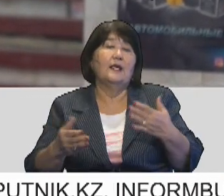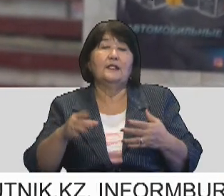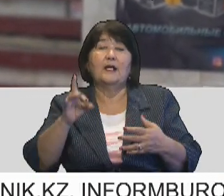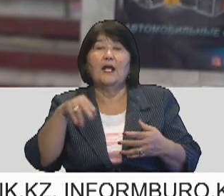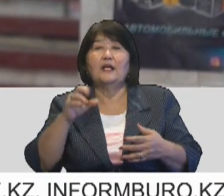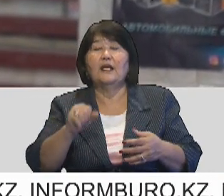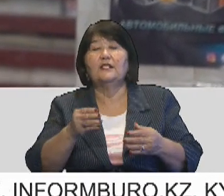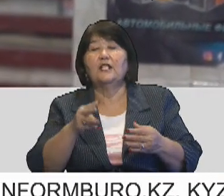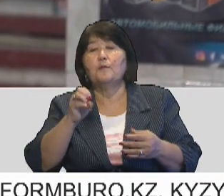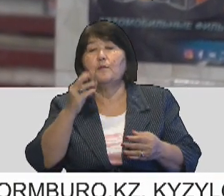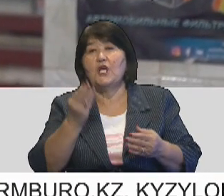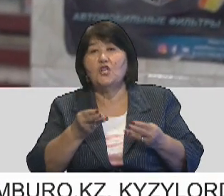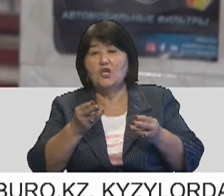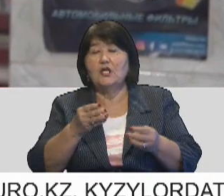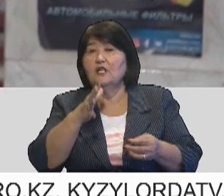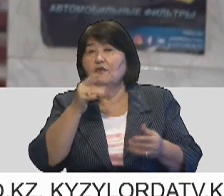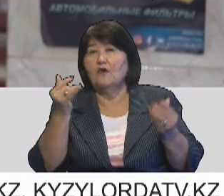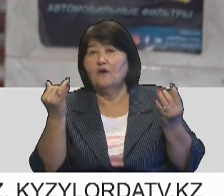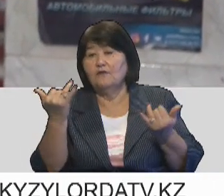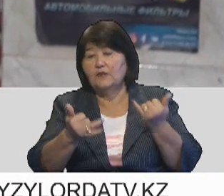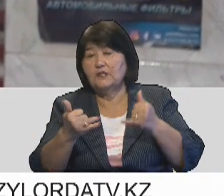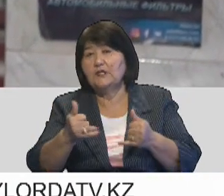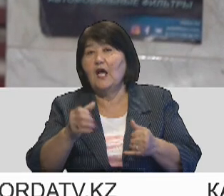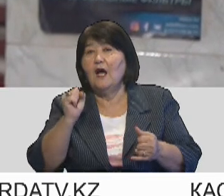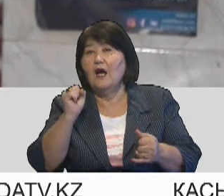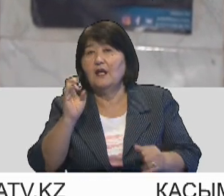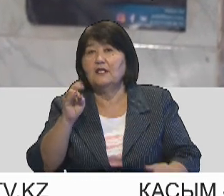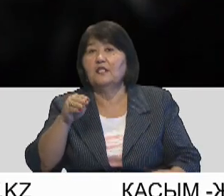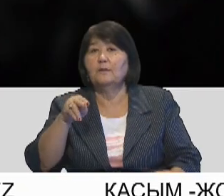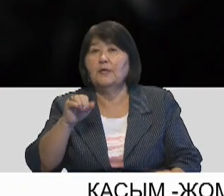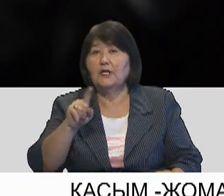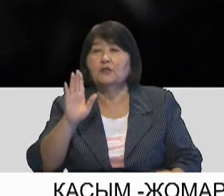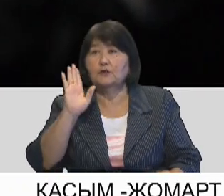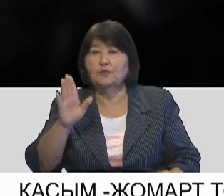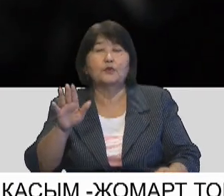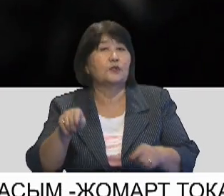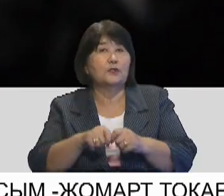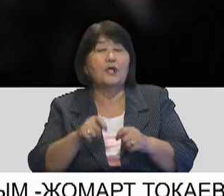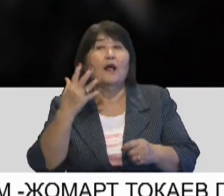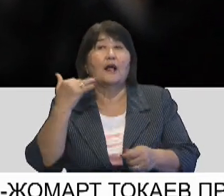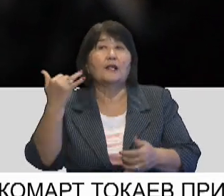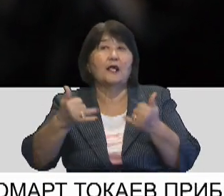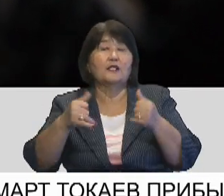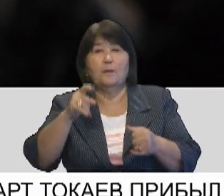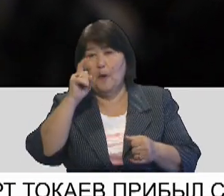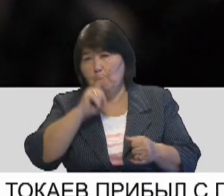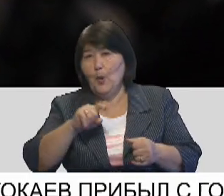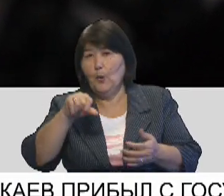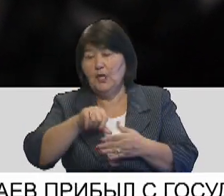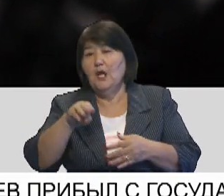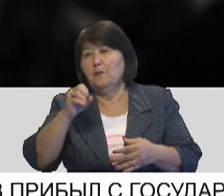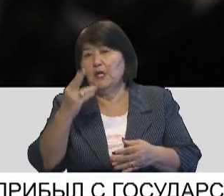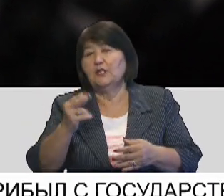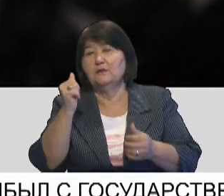печь автомобиля своевременно заливается качественный антифриз, внутренности не будет забиваться. Когда заливается плохой антифриз, печь